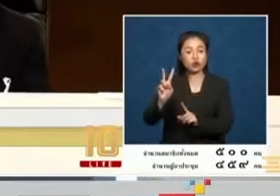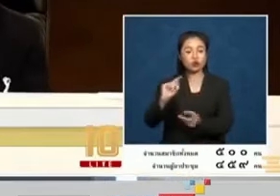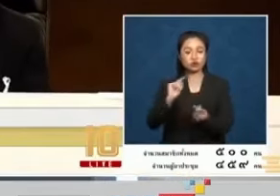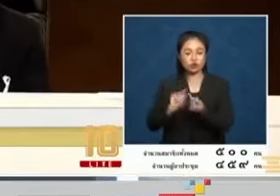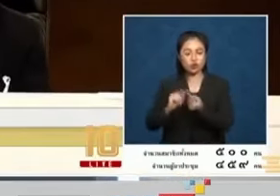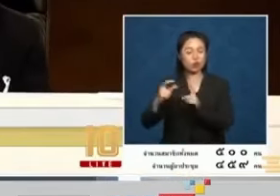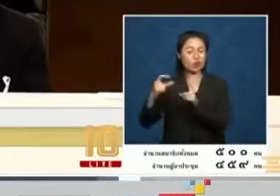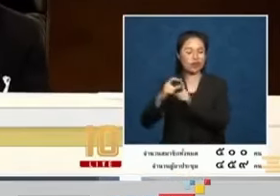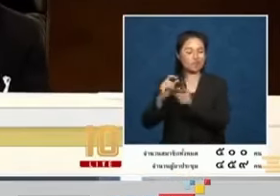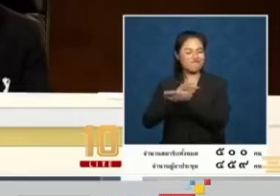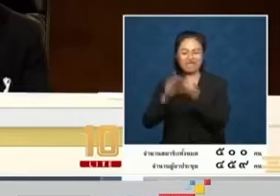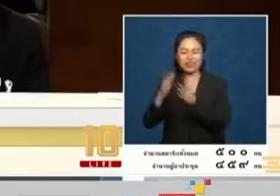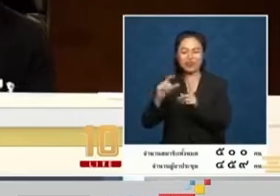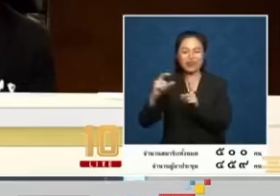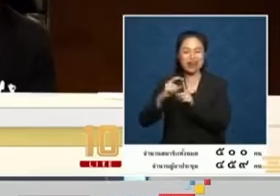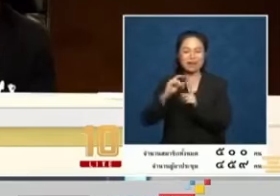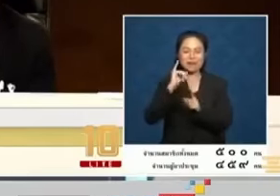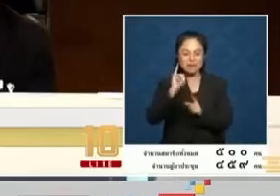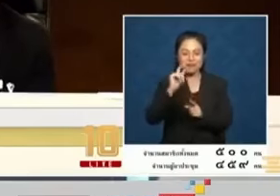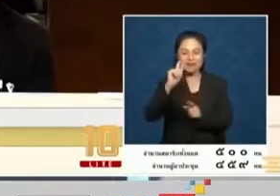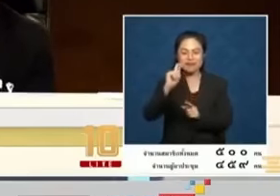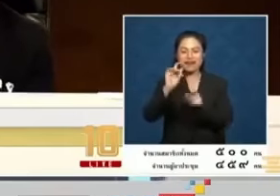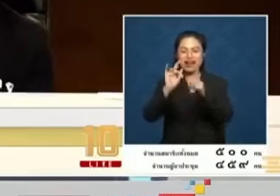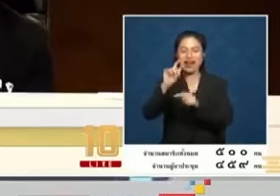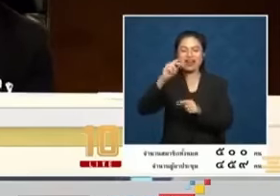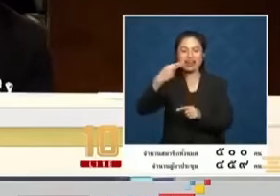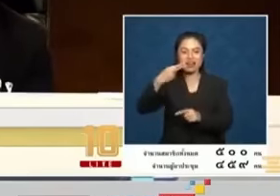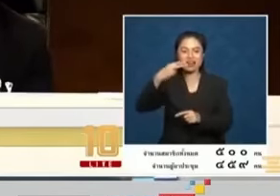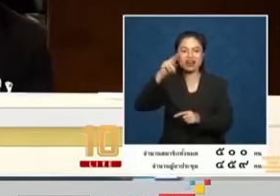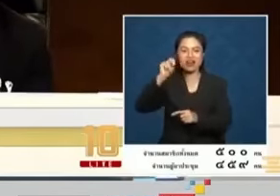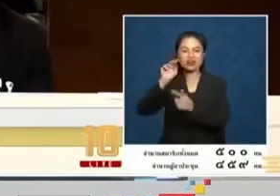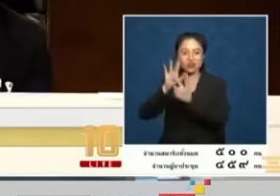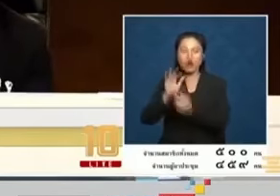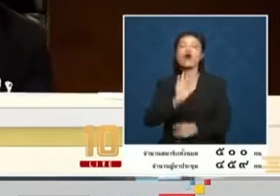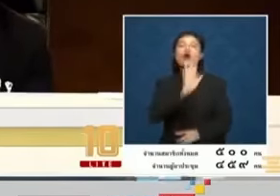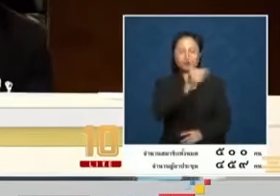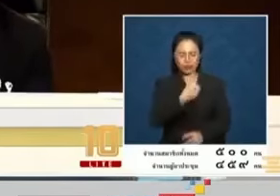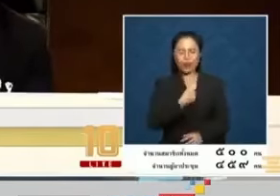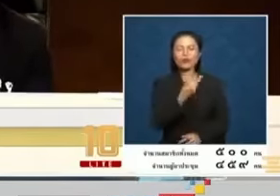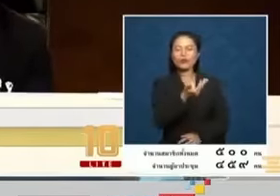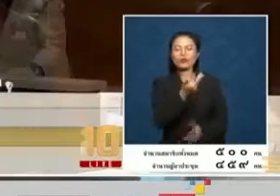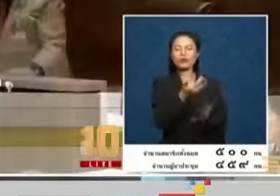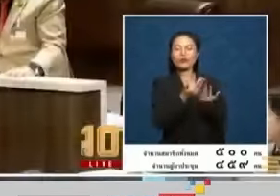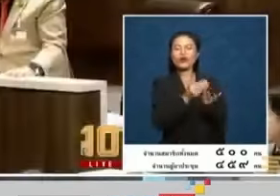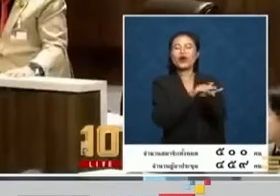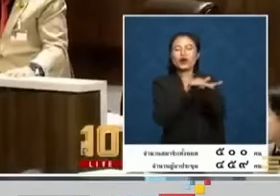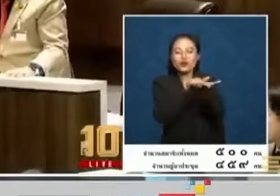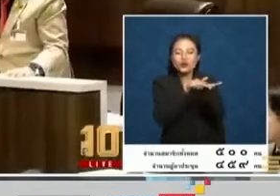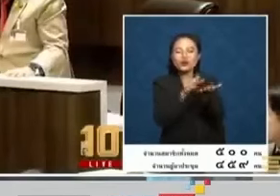านิตนะนักข่าวรายงานว่าท่านนั่งอมยิ้มอยู่ห้ามเรียกไอ้หนู